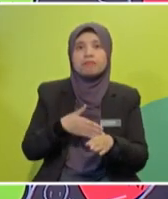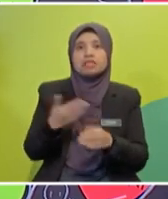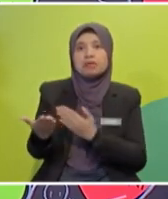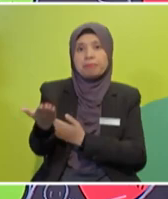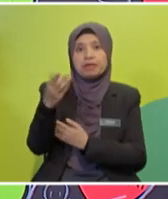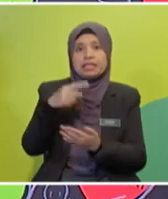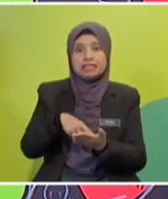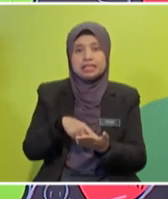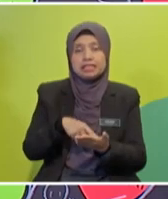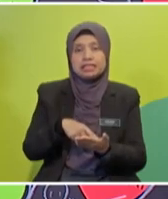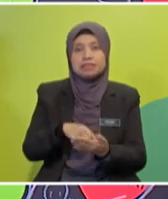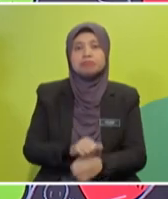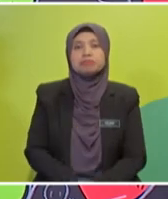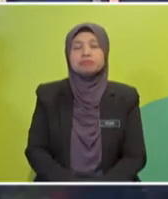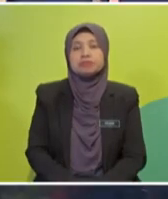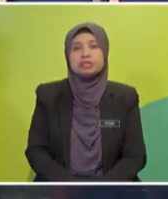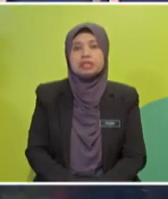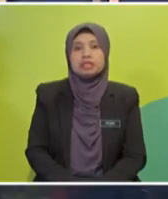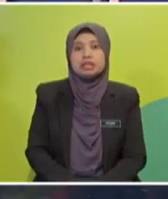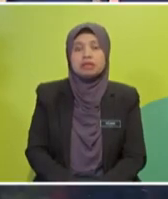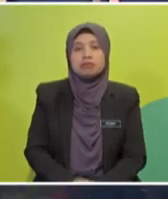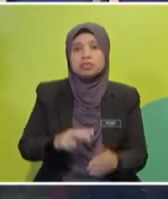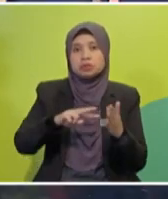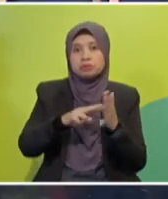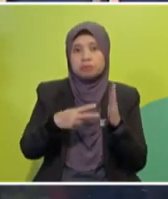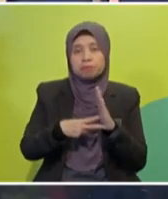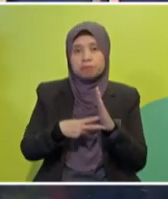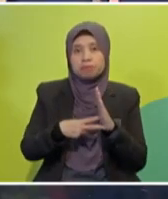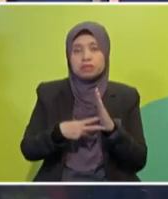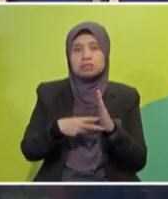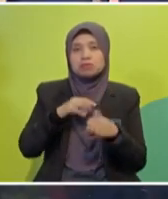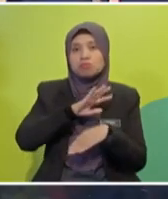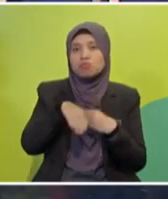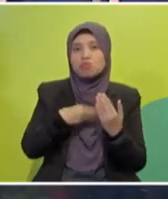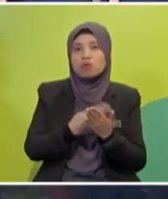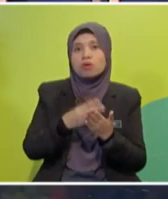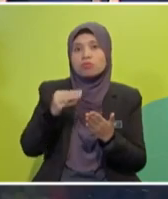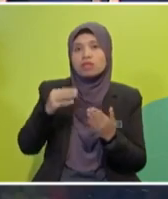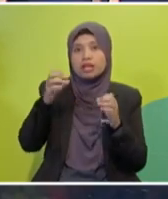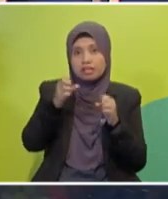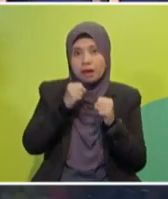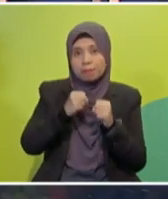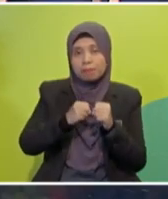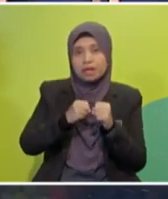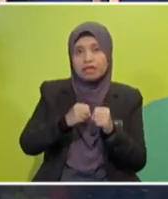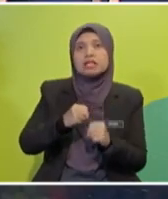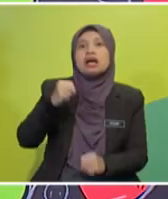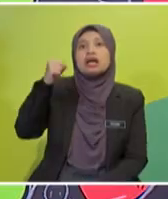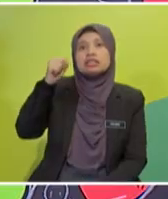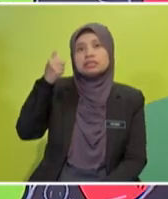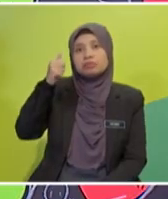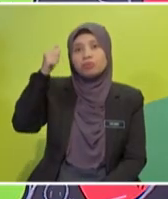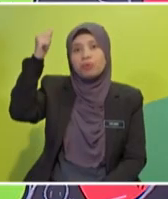insyaAllah. Semuanya ada kat situ, Aiman. Okey, maknanya prestasi murid tadi Ustazah bagi 10 bintang ya? 10 bintang semua. Semuanya aktif dan